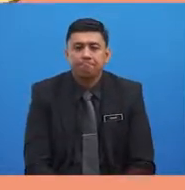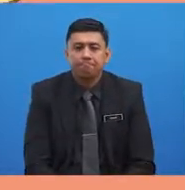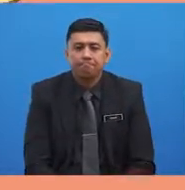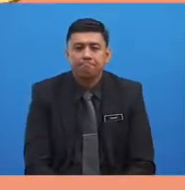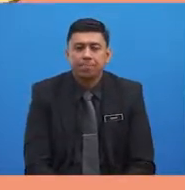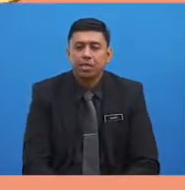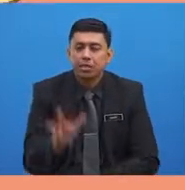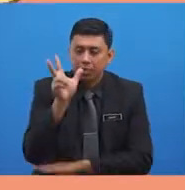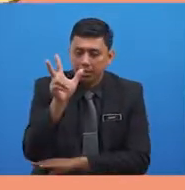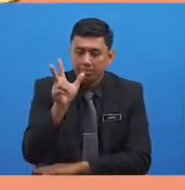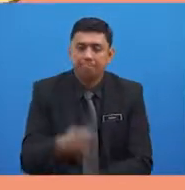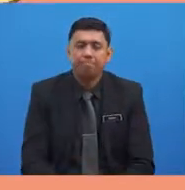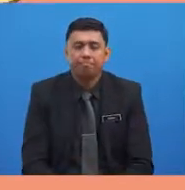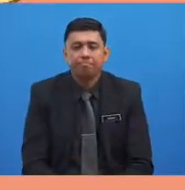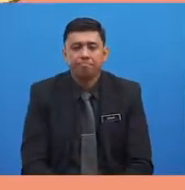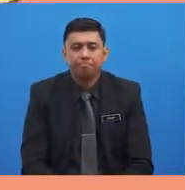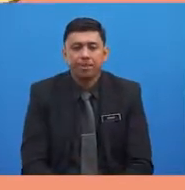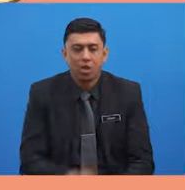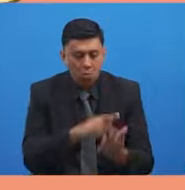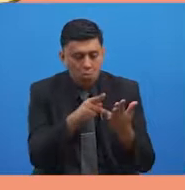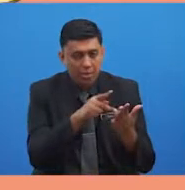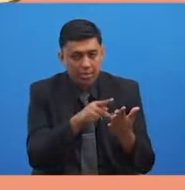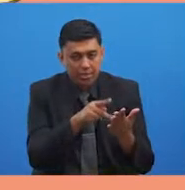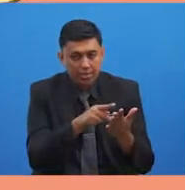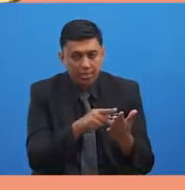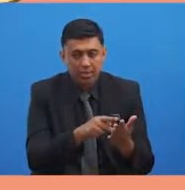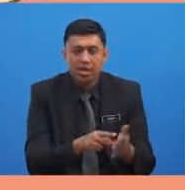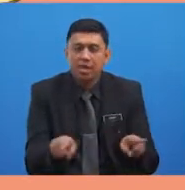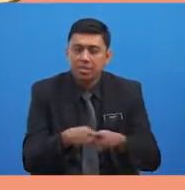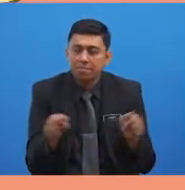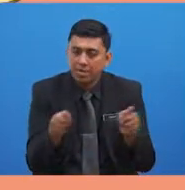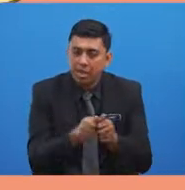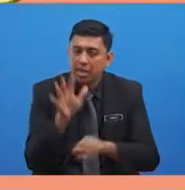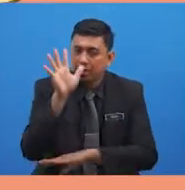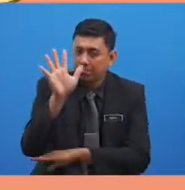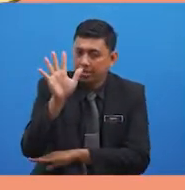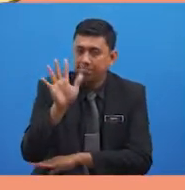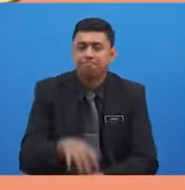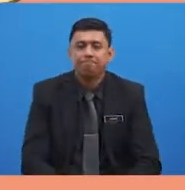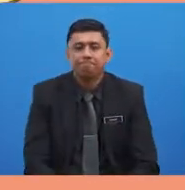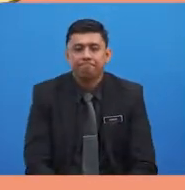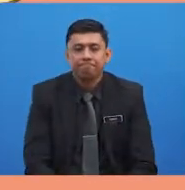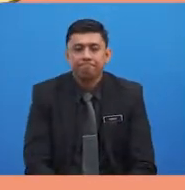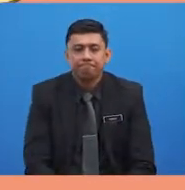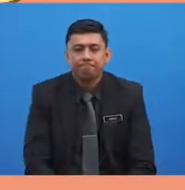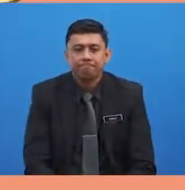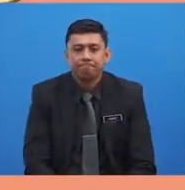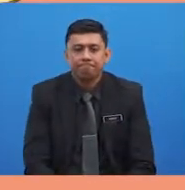Dan ketiga, var kuantiti sama dengan 5.